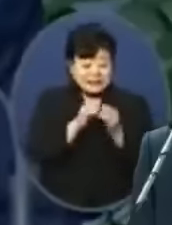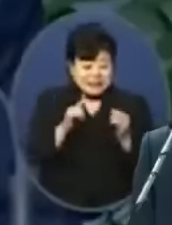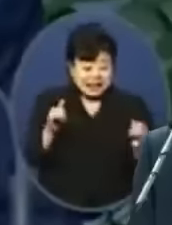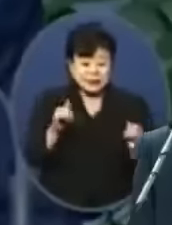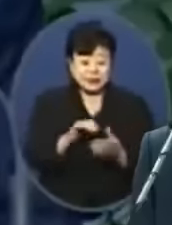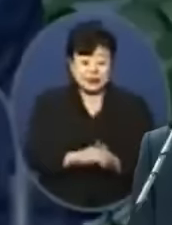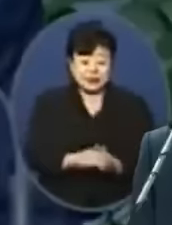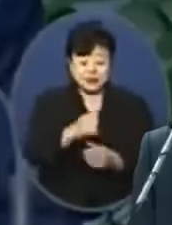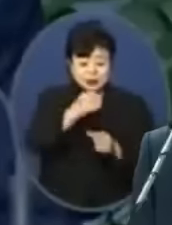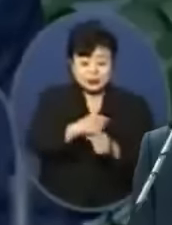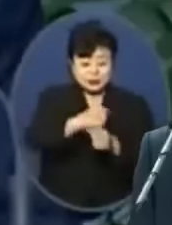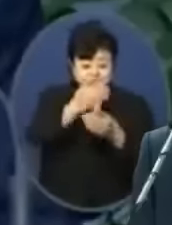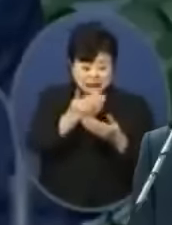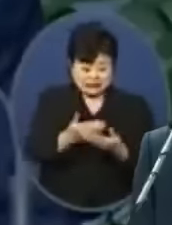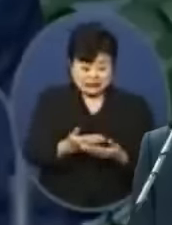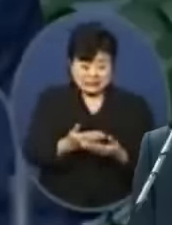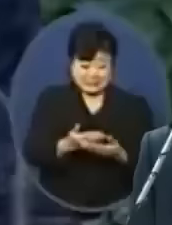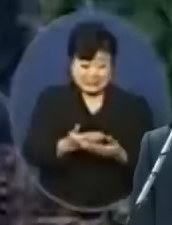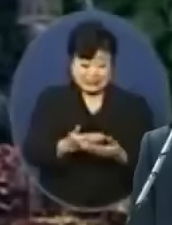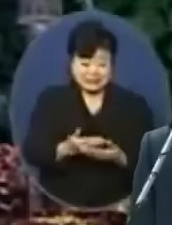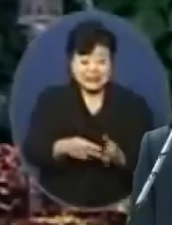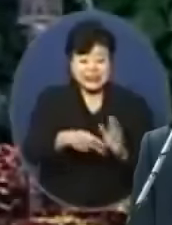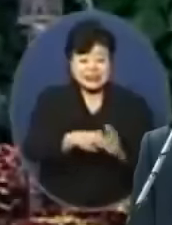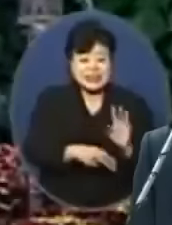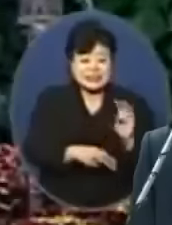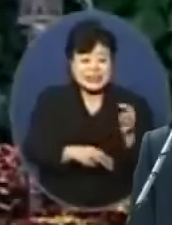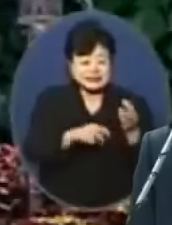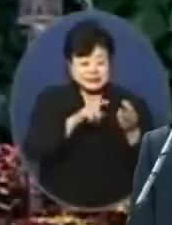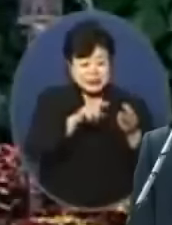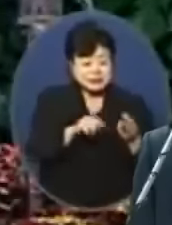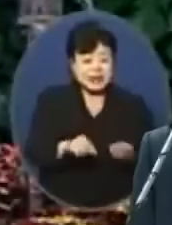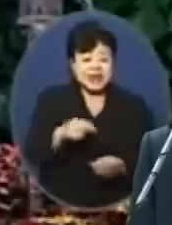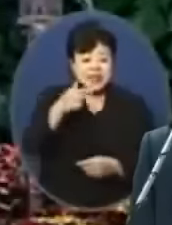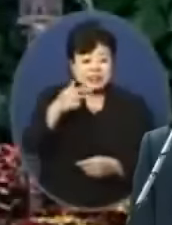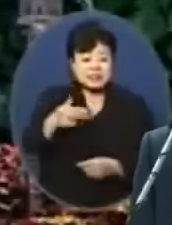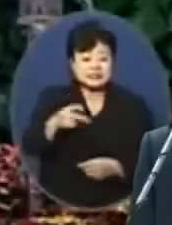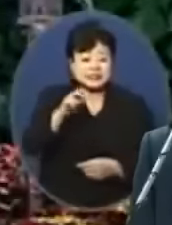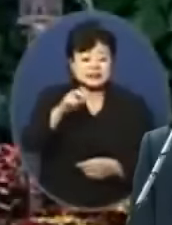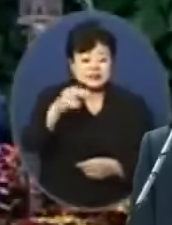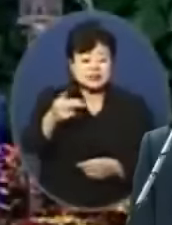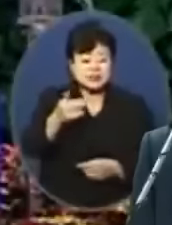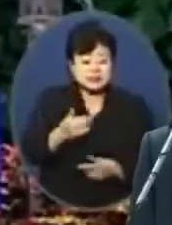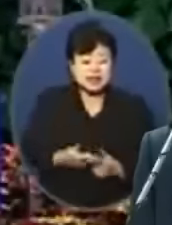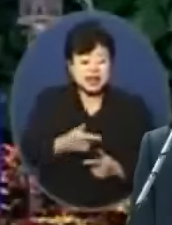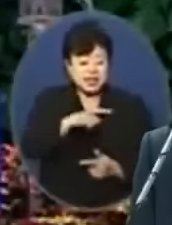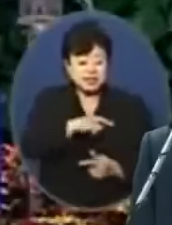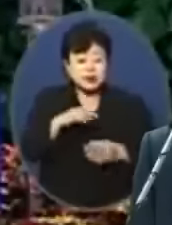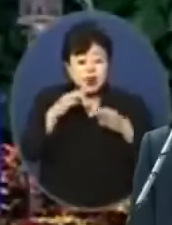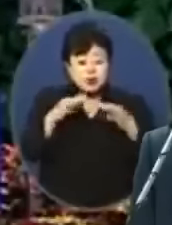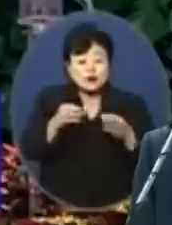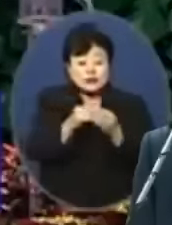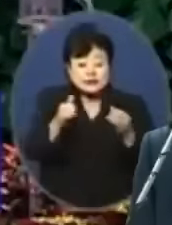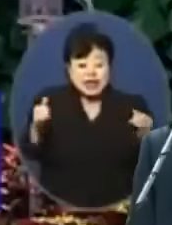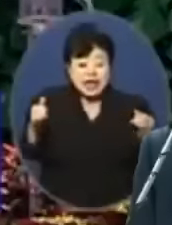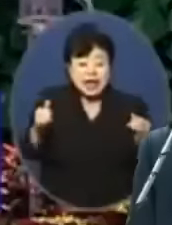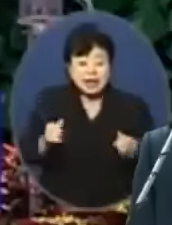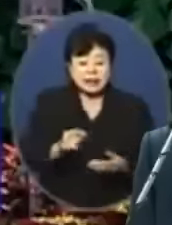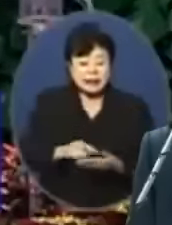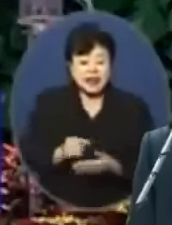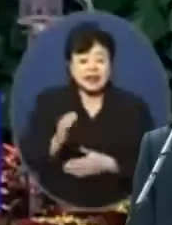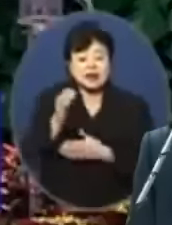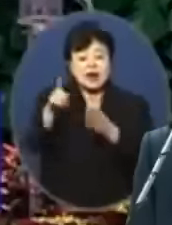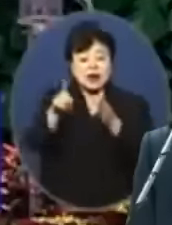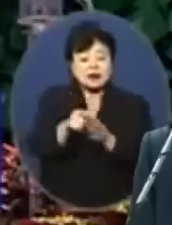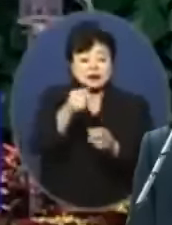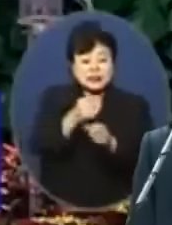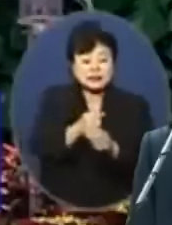사람으로서 지음을 받은 것입니다. 이사야 43장 7절과 21절에 내 이름으로 불려지는 모든 자 곧 내가 내